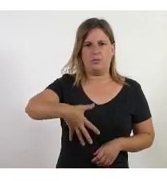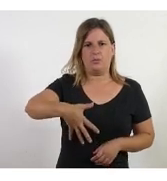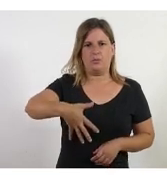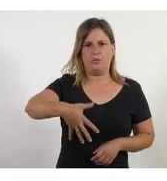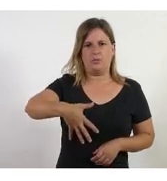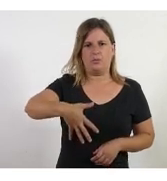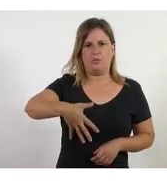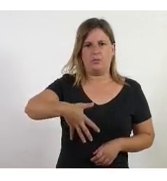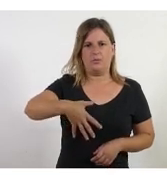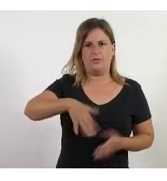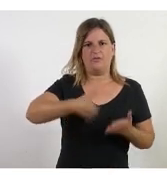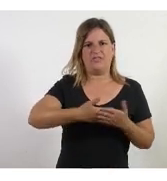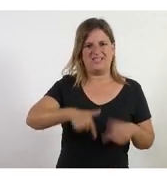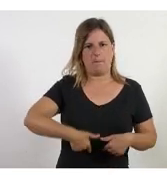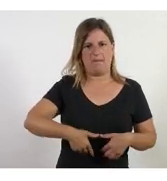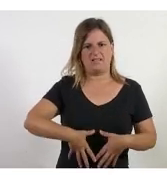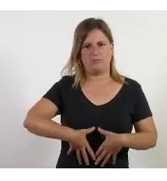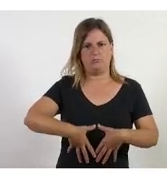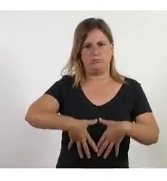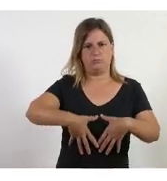baixa l'aire cap a l'estómac, la panxa